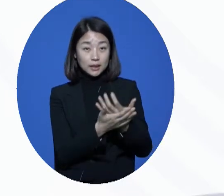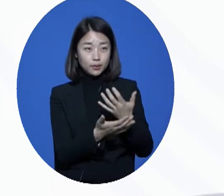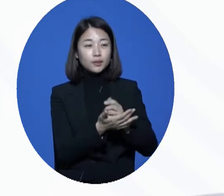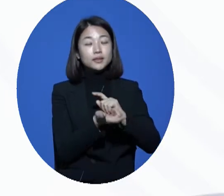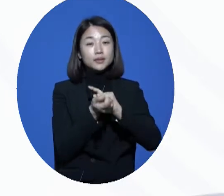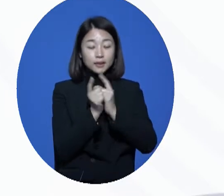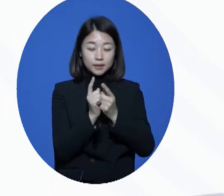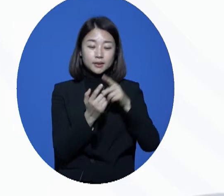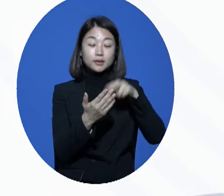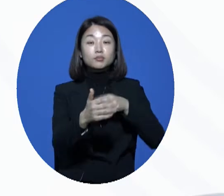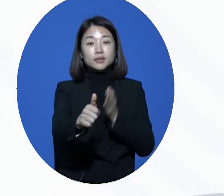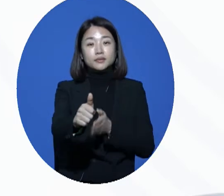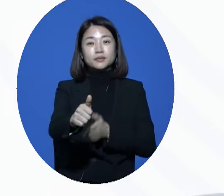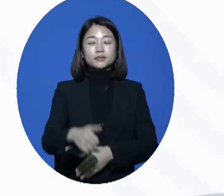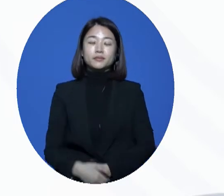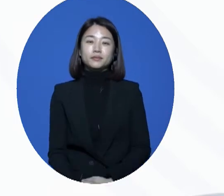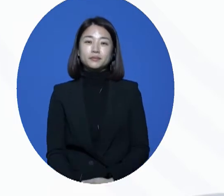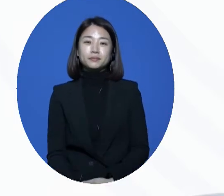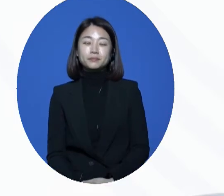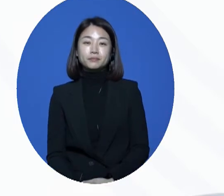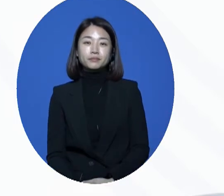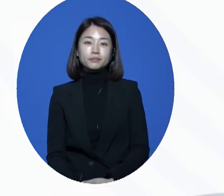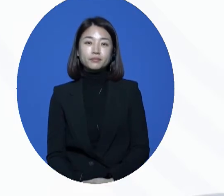자료로 대체하도록 하겠습니다.